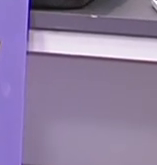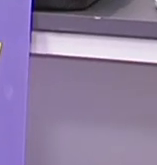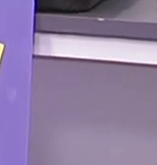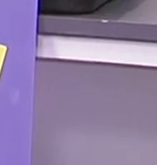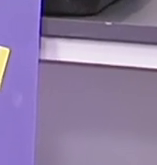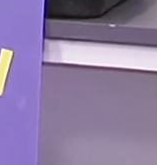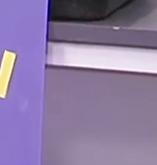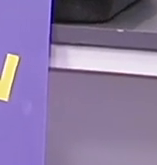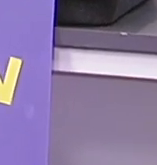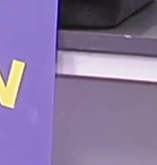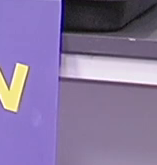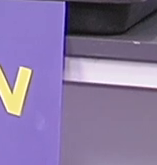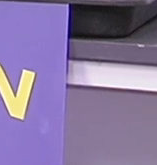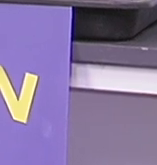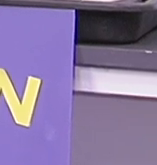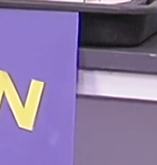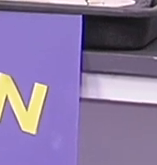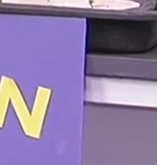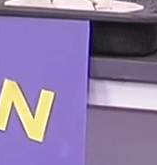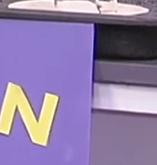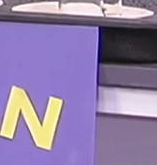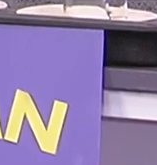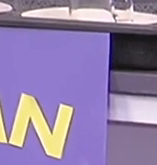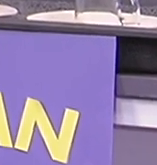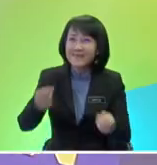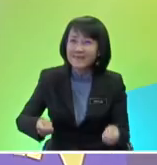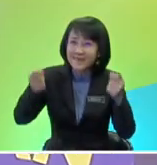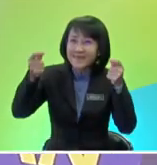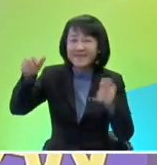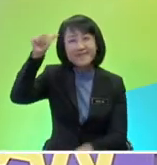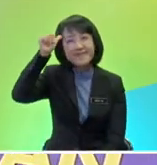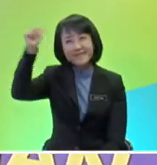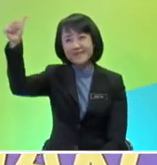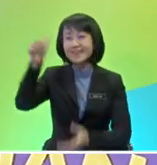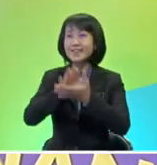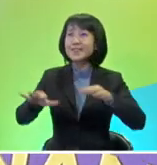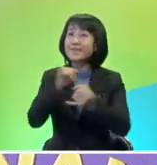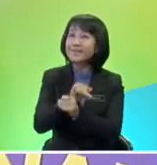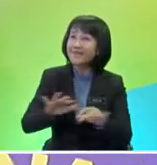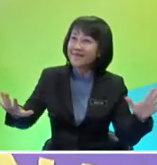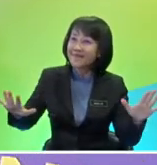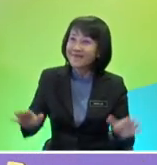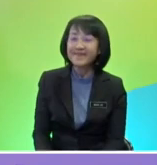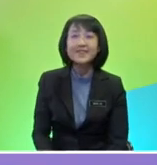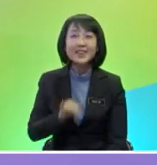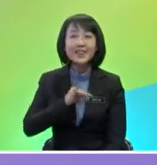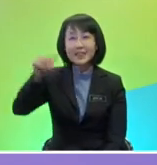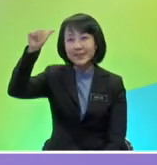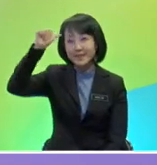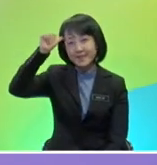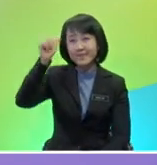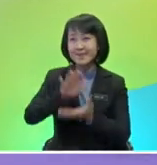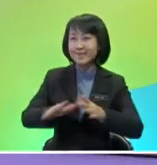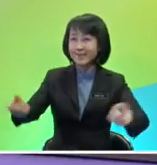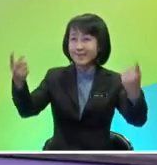Apa? Tak boleh keluar susu dalam tidur? Assalamualaikum, salam sejahtera. What's up everybody? Saya Akmal Nazri, sama datang